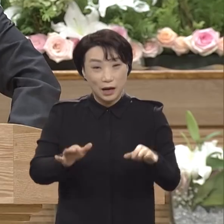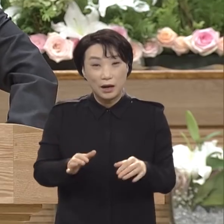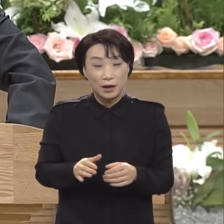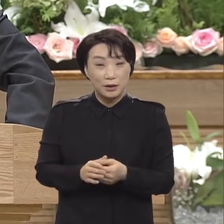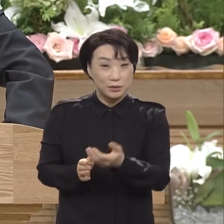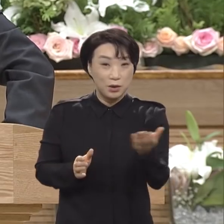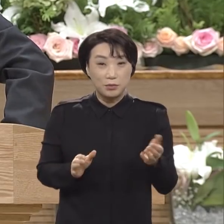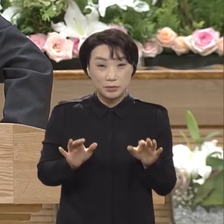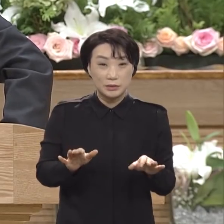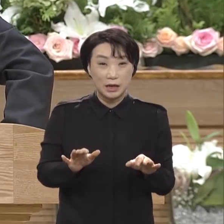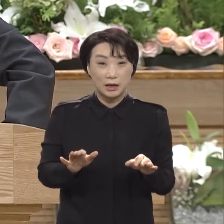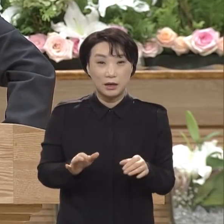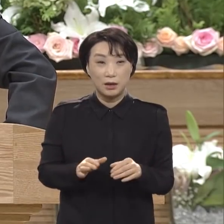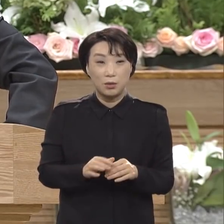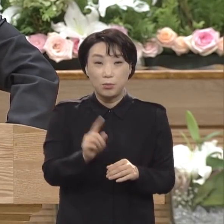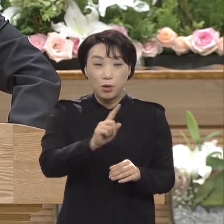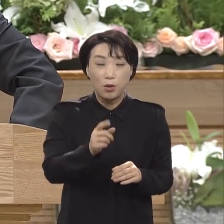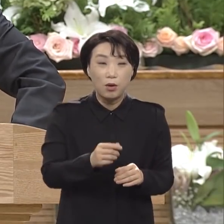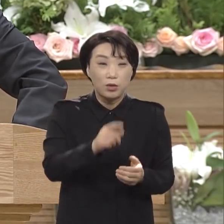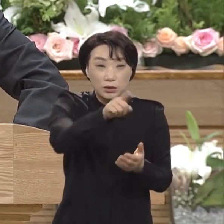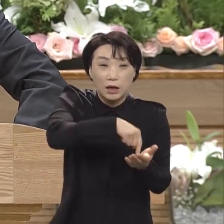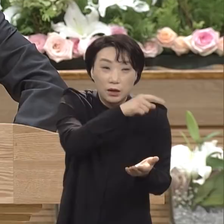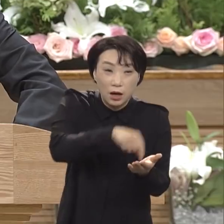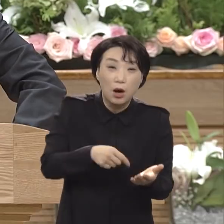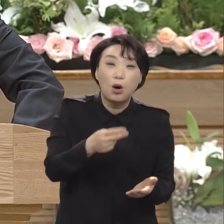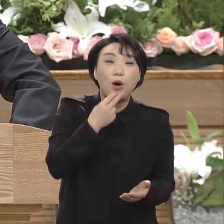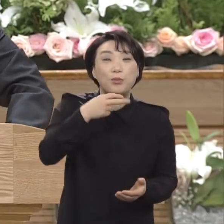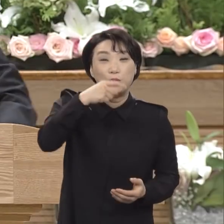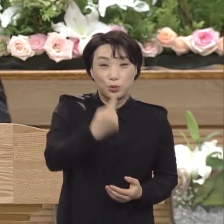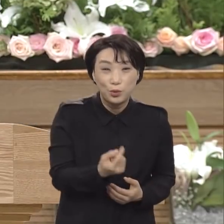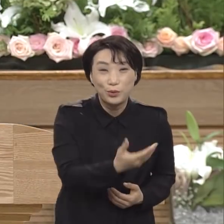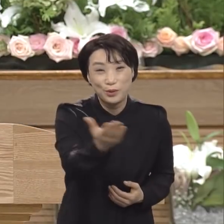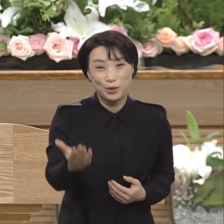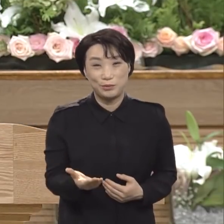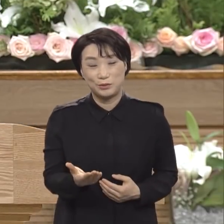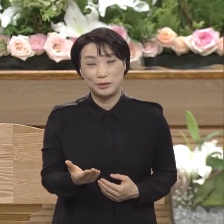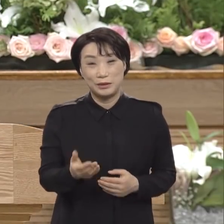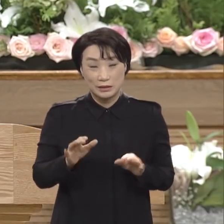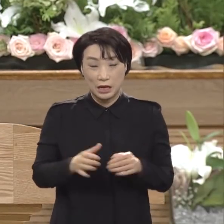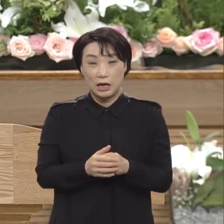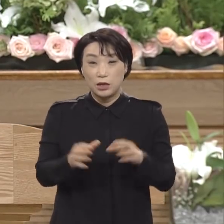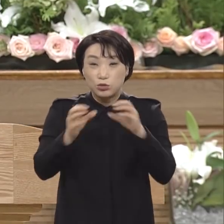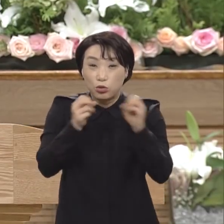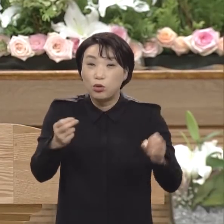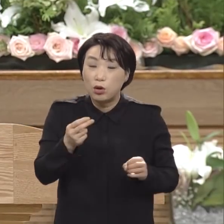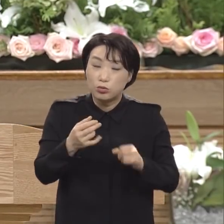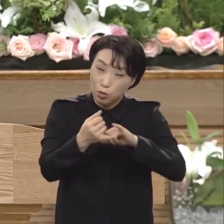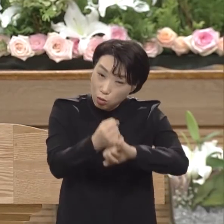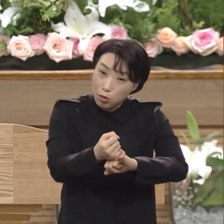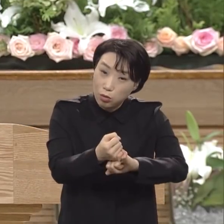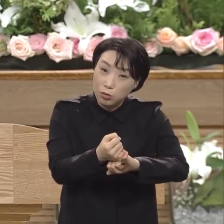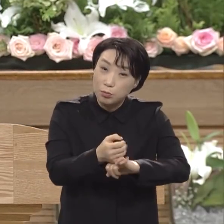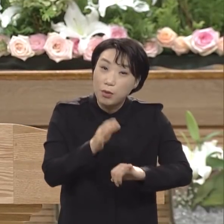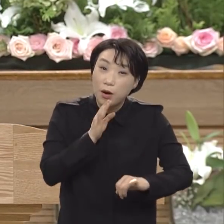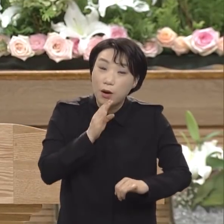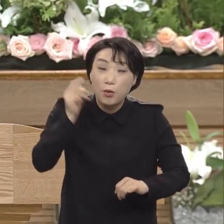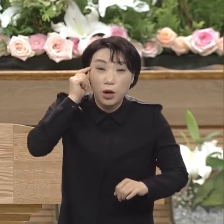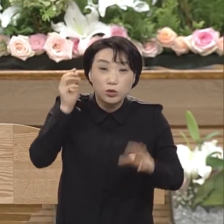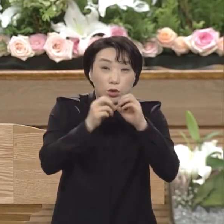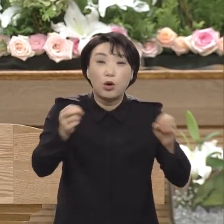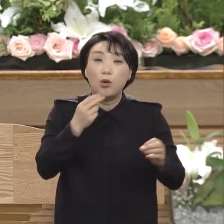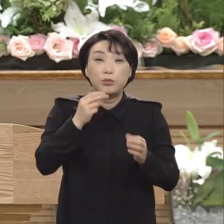설령 우리가 어떤 보상이 없을지라도 우리가 전하지 않으면 수많은 영혼이 지옥